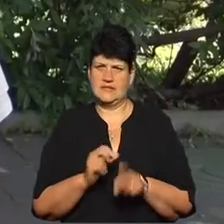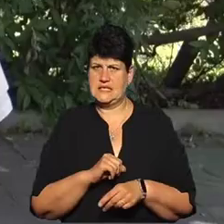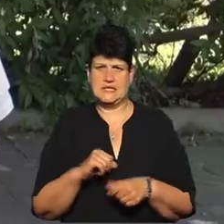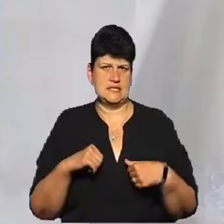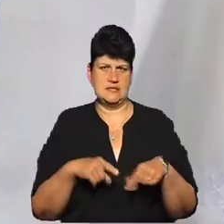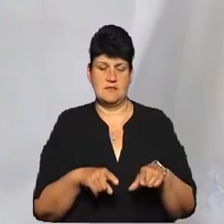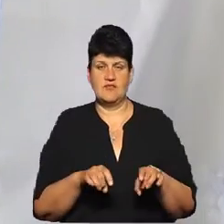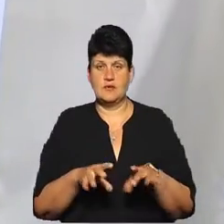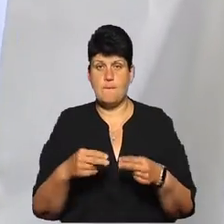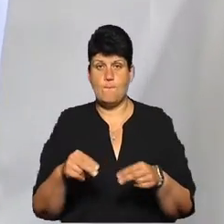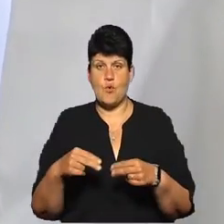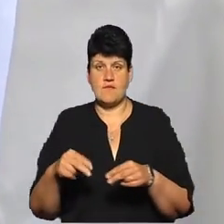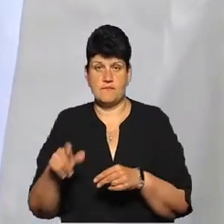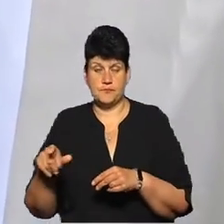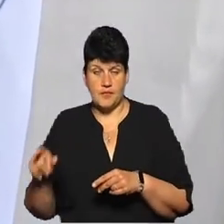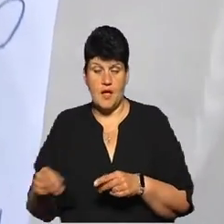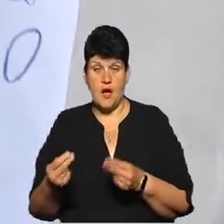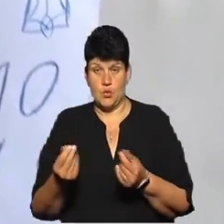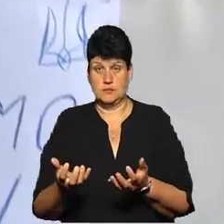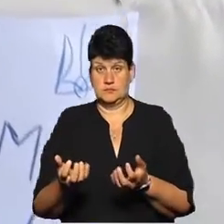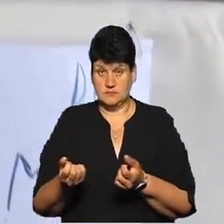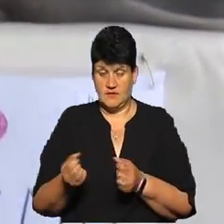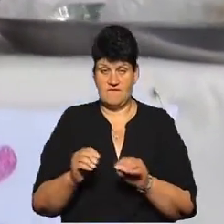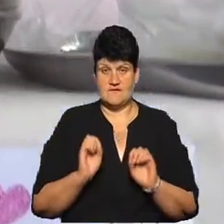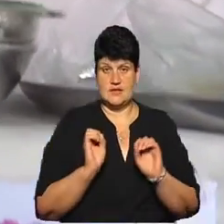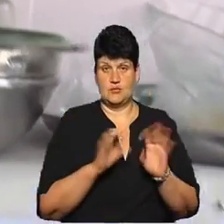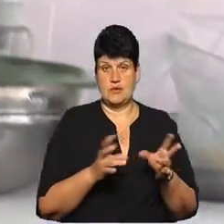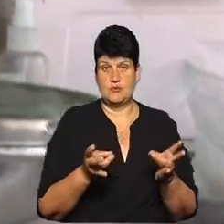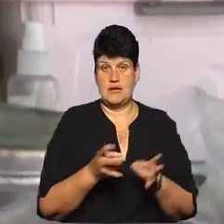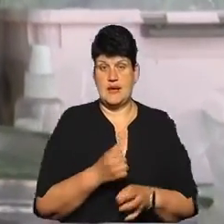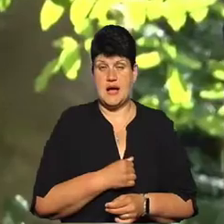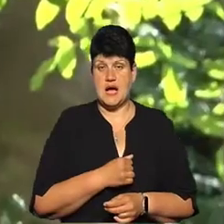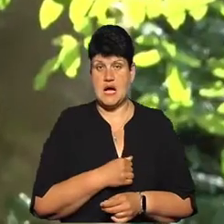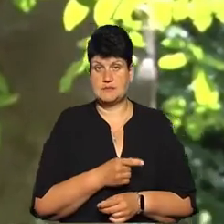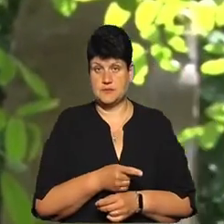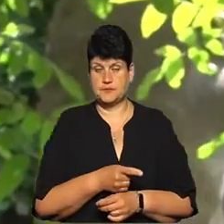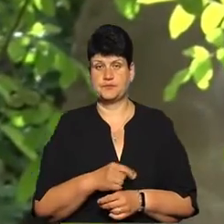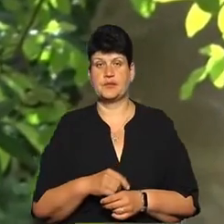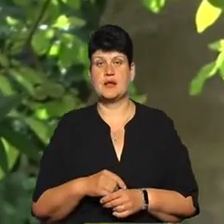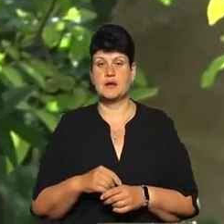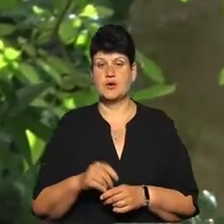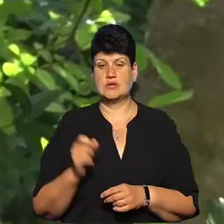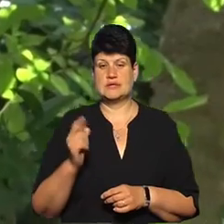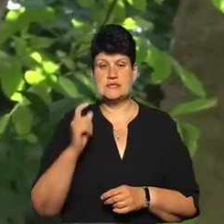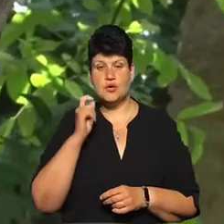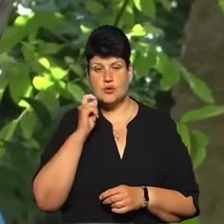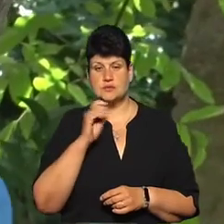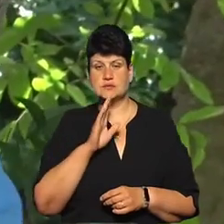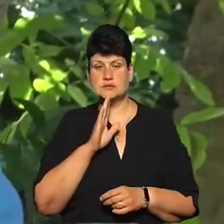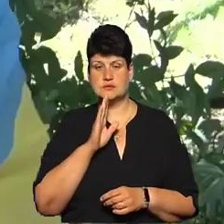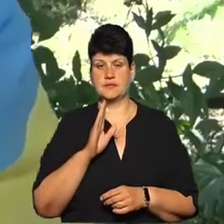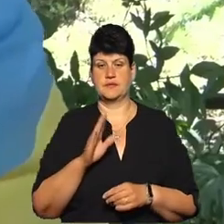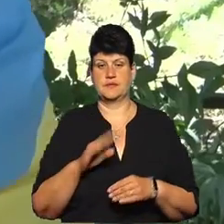перехожим, а отримані від продажу гроші віддати на потреби армії. Ідею подала 11-річна тернополянка Христина